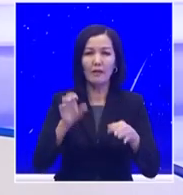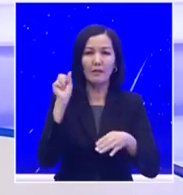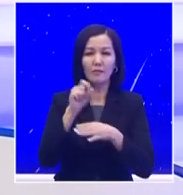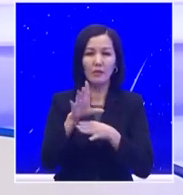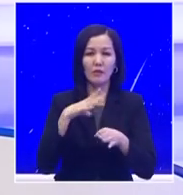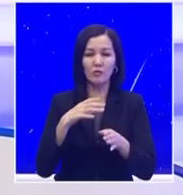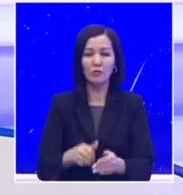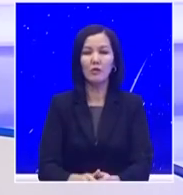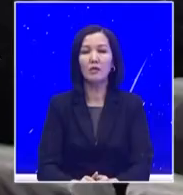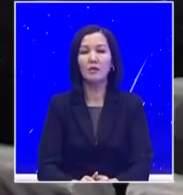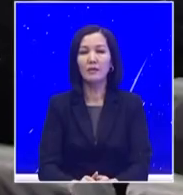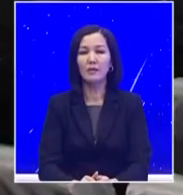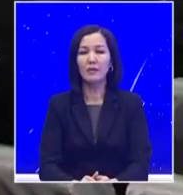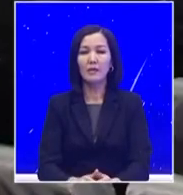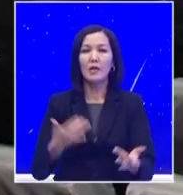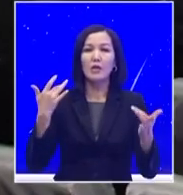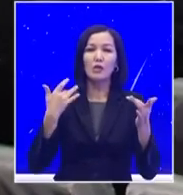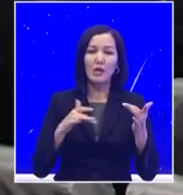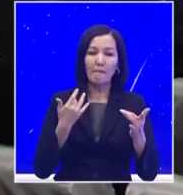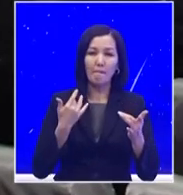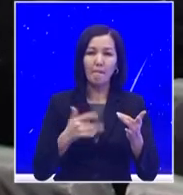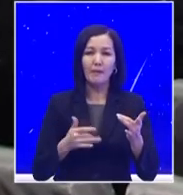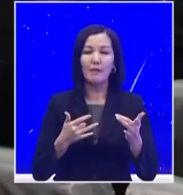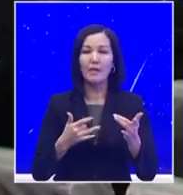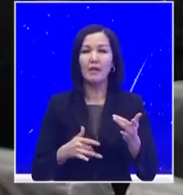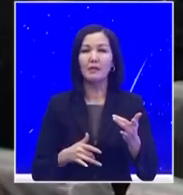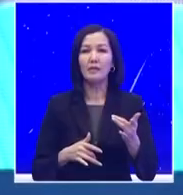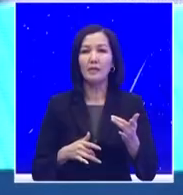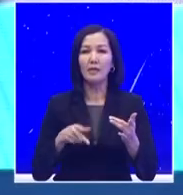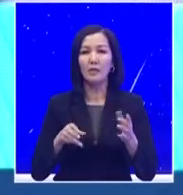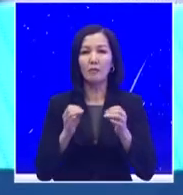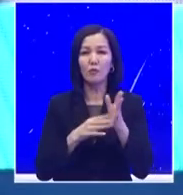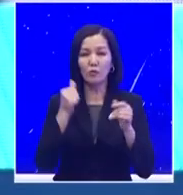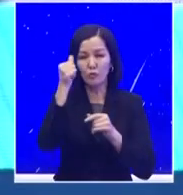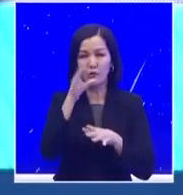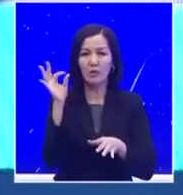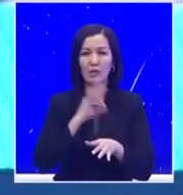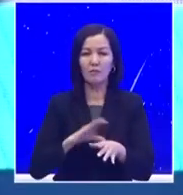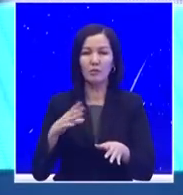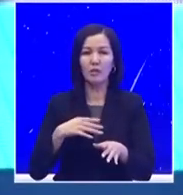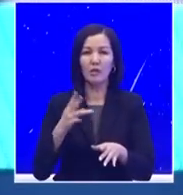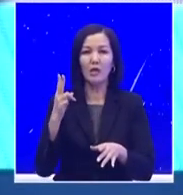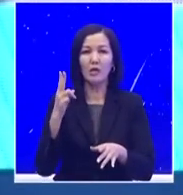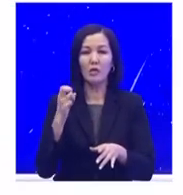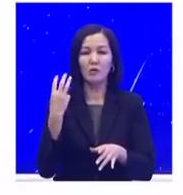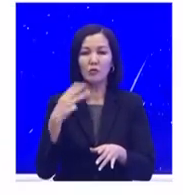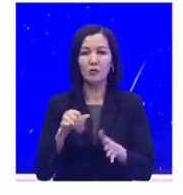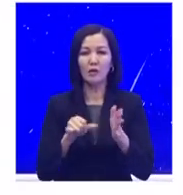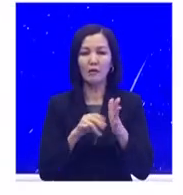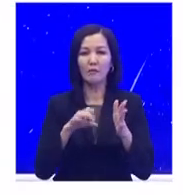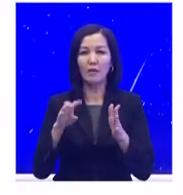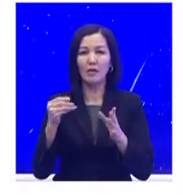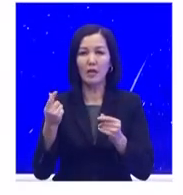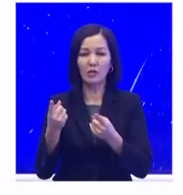жүктеді. Жамбыл ауданы үшін 2019 жыл жемісті болды. Жыл бойы 31 миллиард 332 миллион теңге